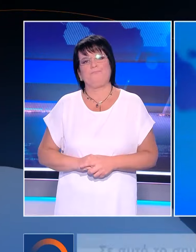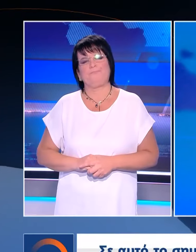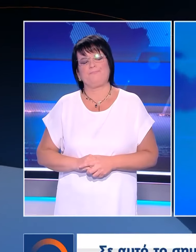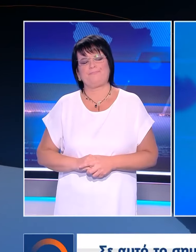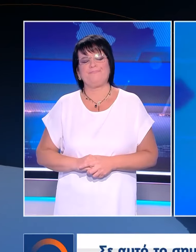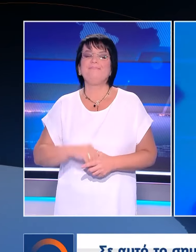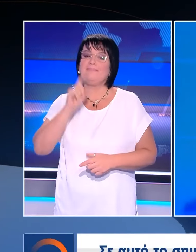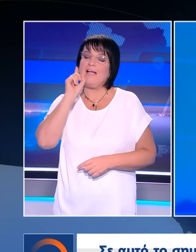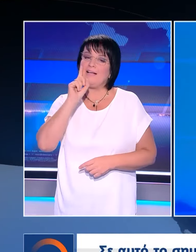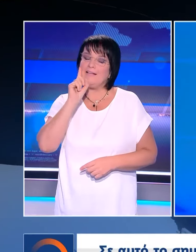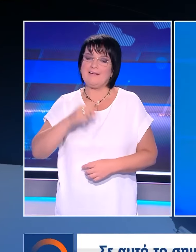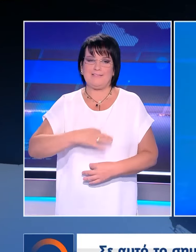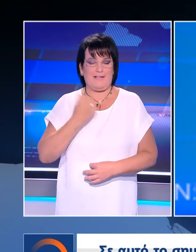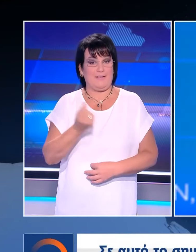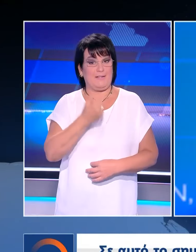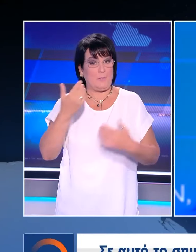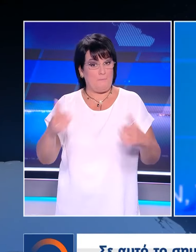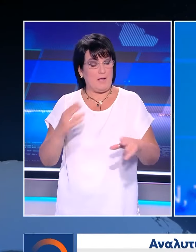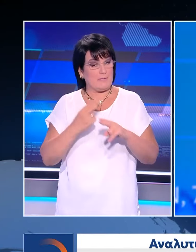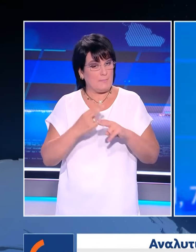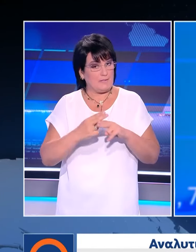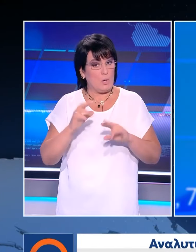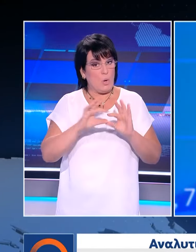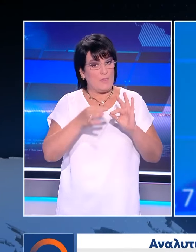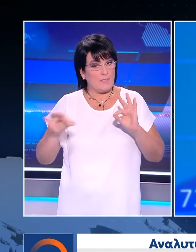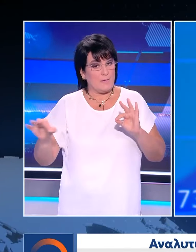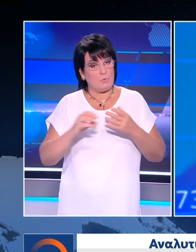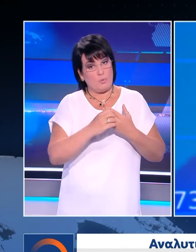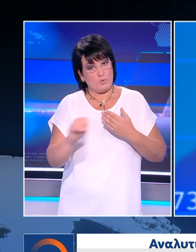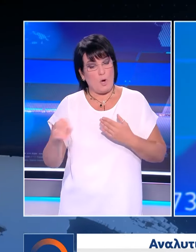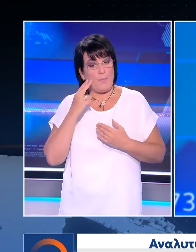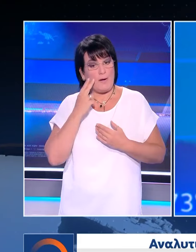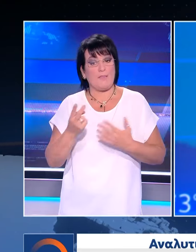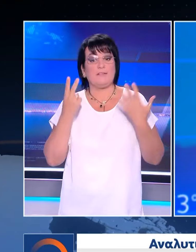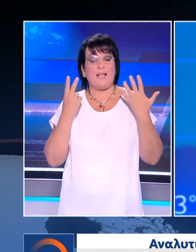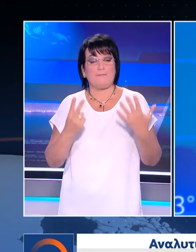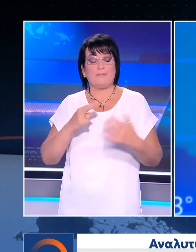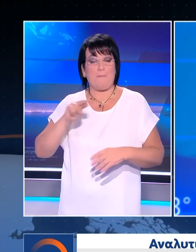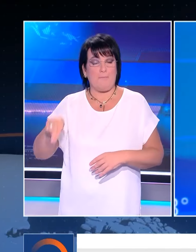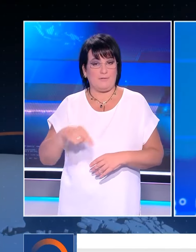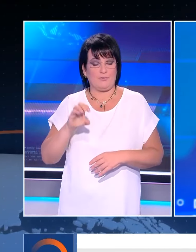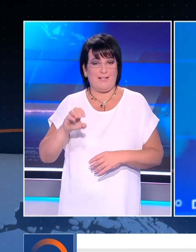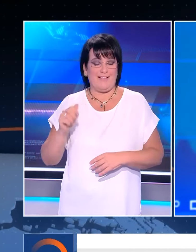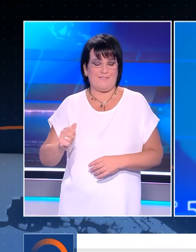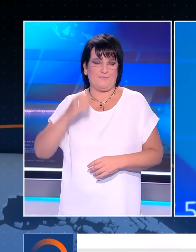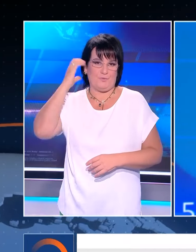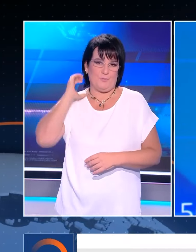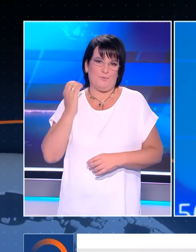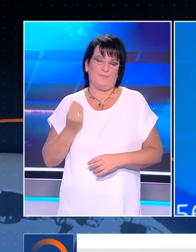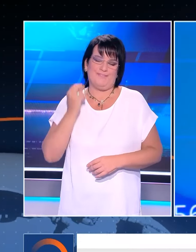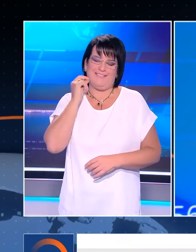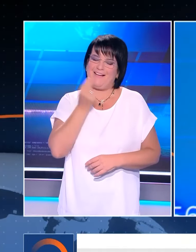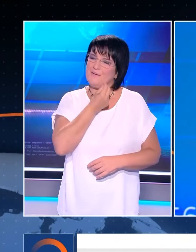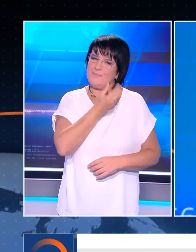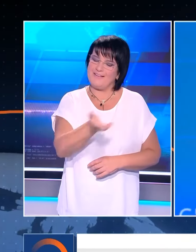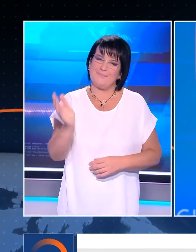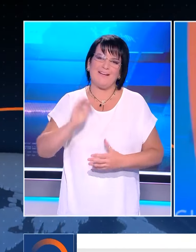και στο σημείο αυτό το δελτίο μας ολοκληρώνεται αναλυτικά όλες οι ειδήσεις της ημέρας στο κεντρικό δελτίο του open στις 74ο με την αντωνοπούλου